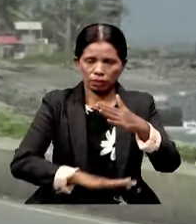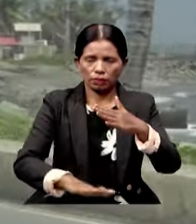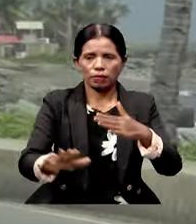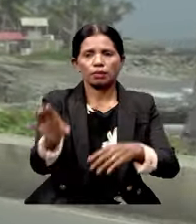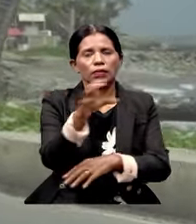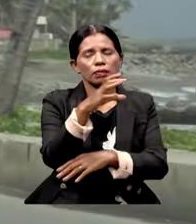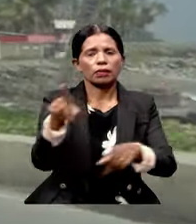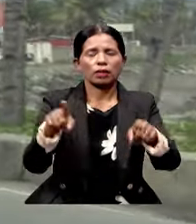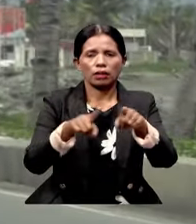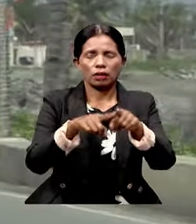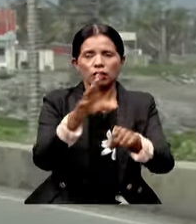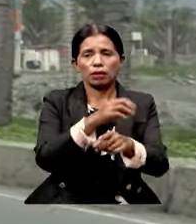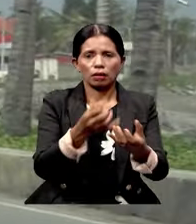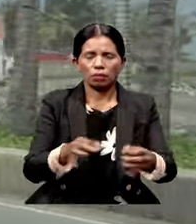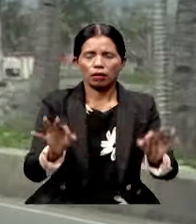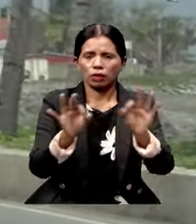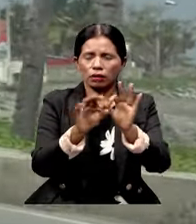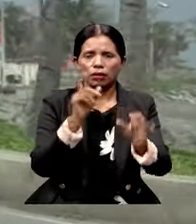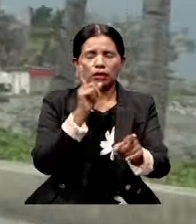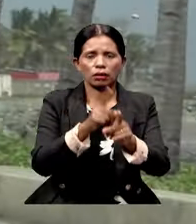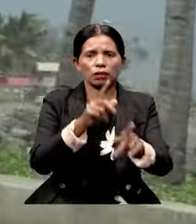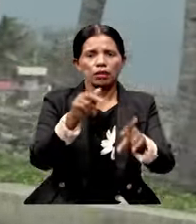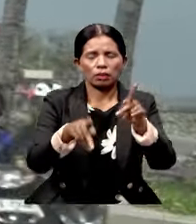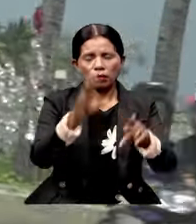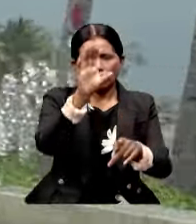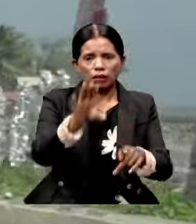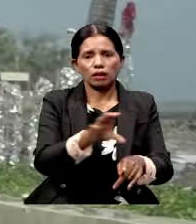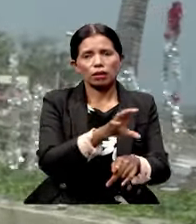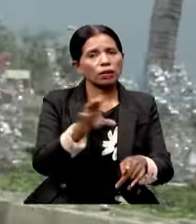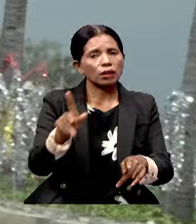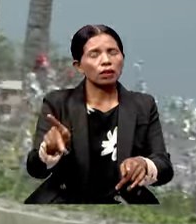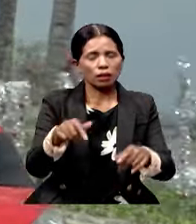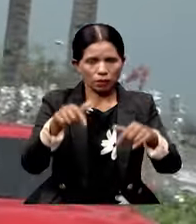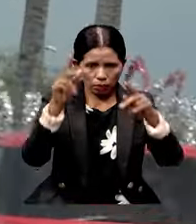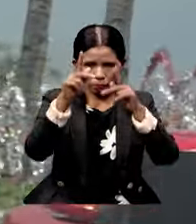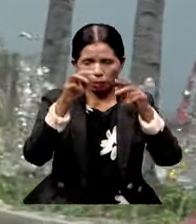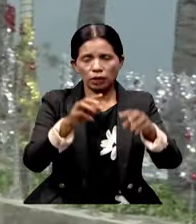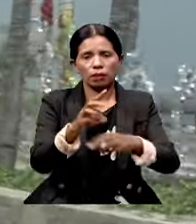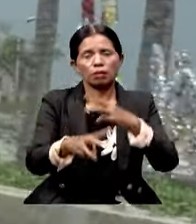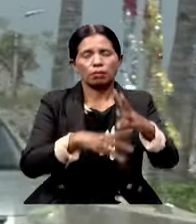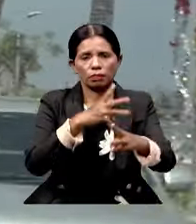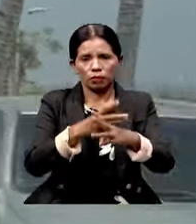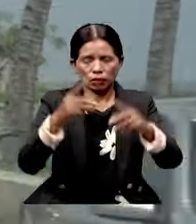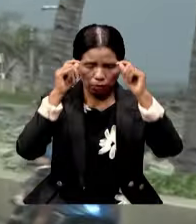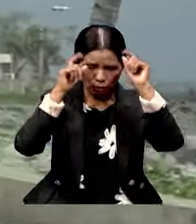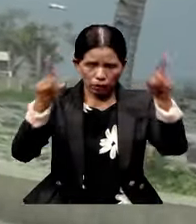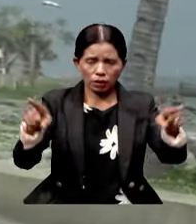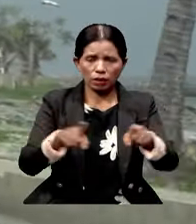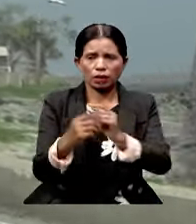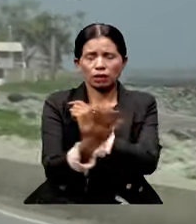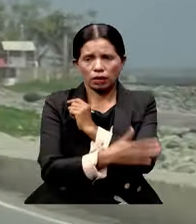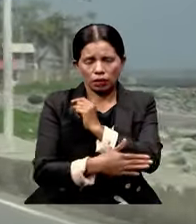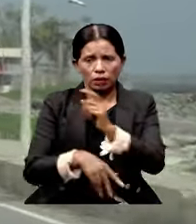Natal halesan lorong bot nebe importante tebes basarane katolika iha mundu tomak. Timor-Leste halesan nasaun nebe nia populasaun